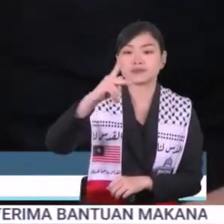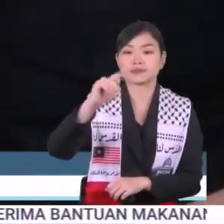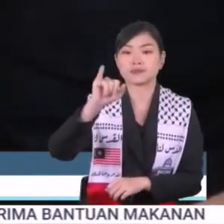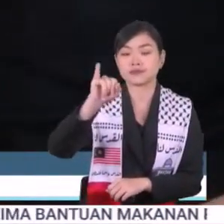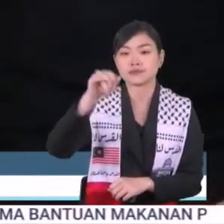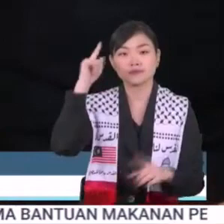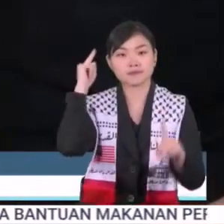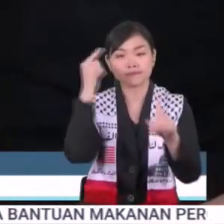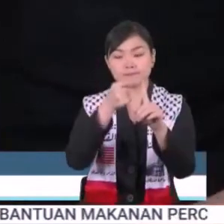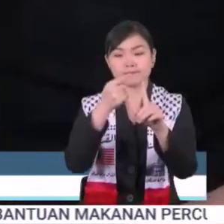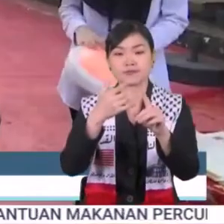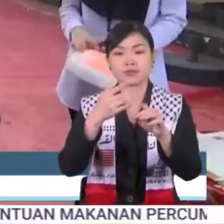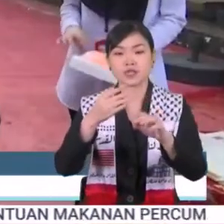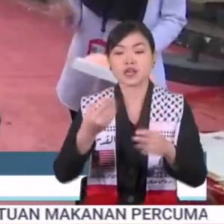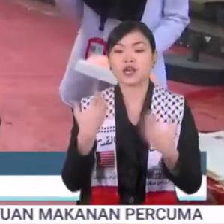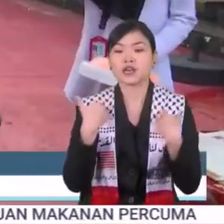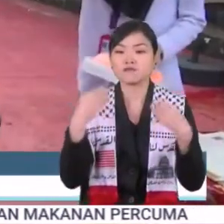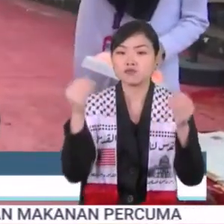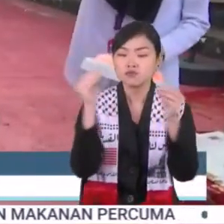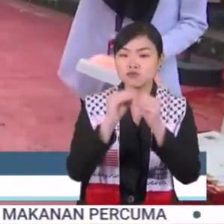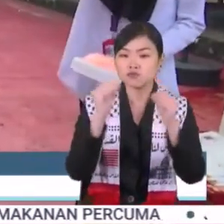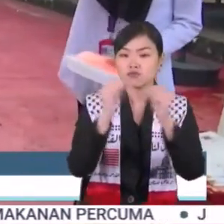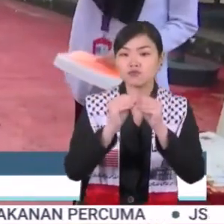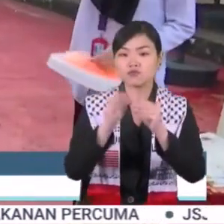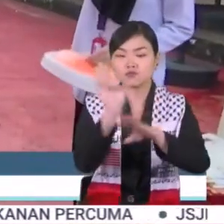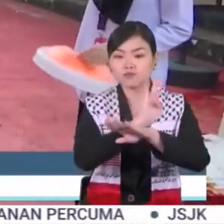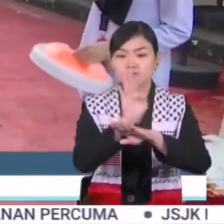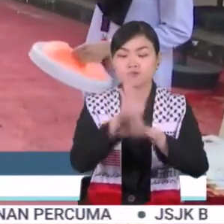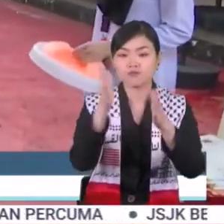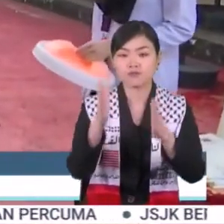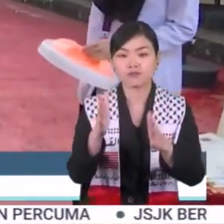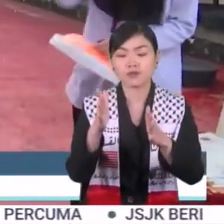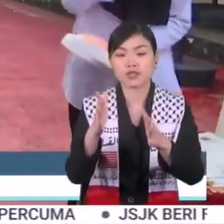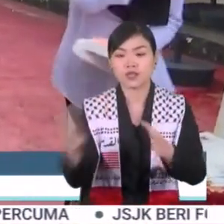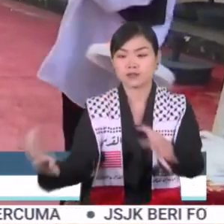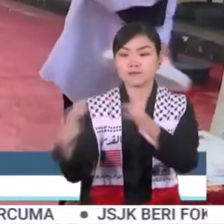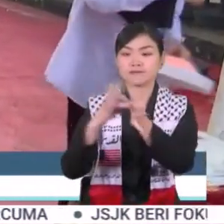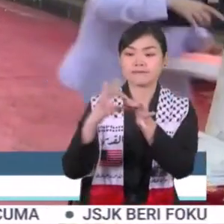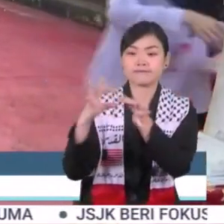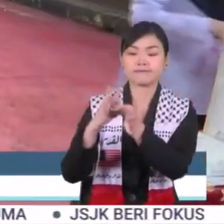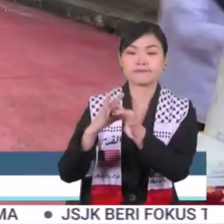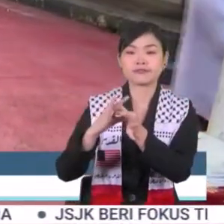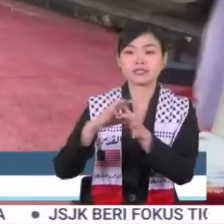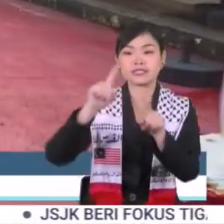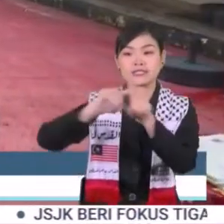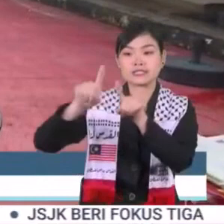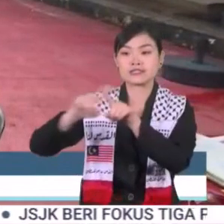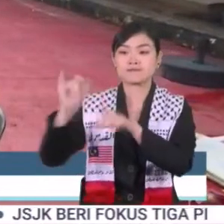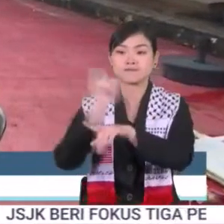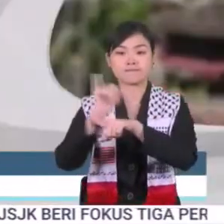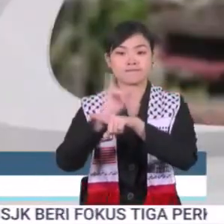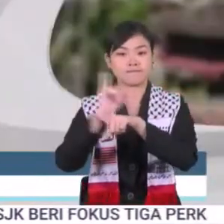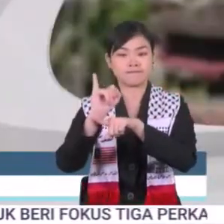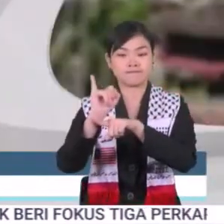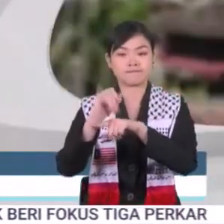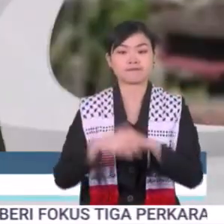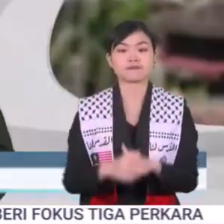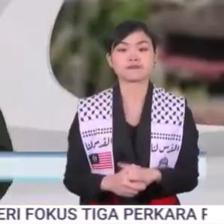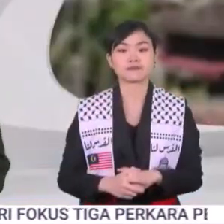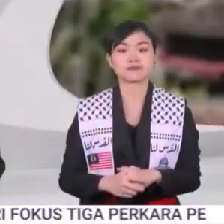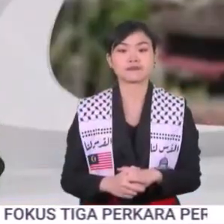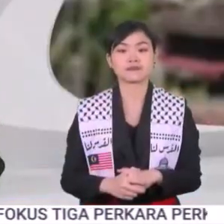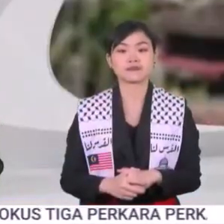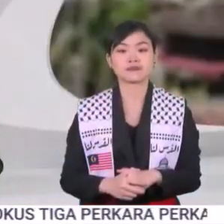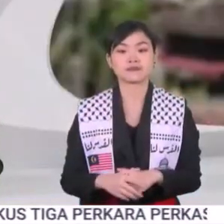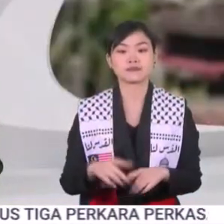melahirkan lebih ramai Usahawan dalam kalangan pelajar dengan menjalin kerjasama dengan beberapa pemain Ind dari